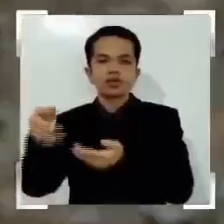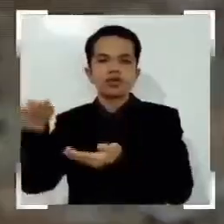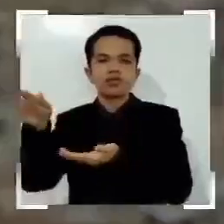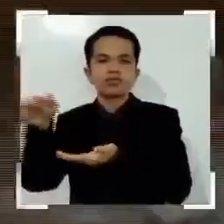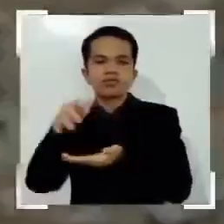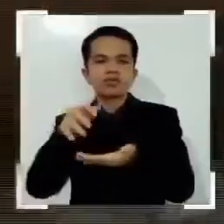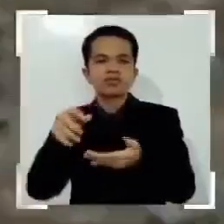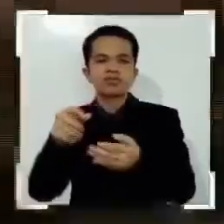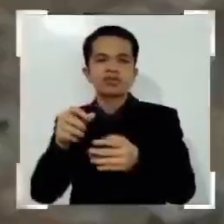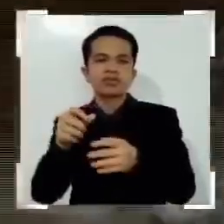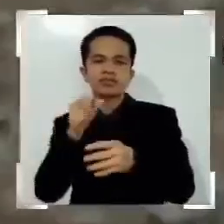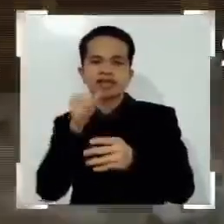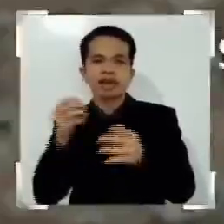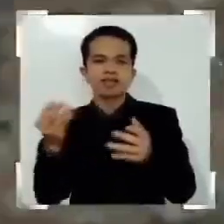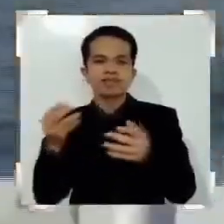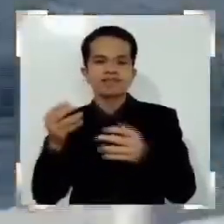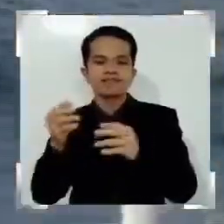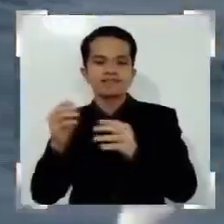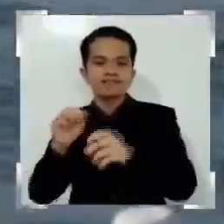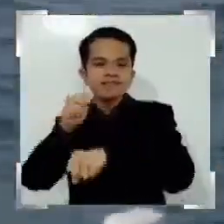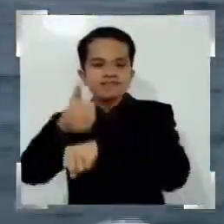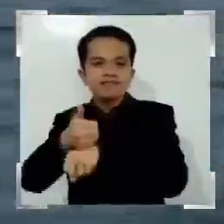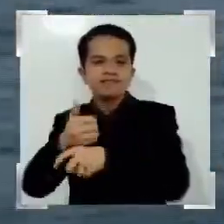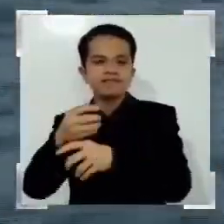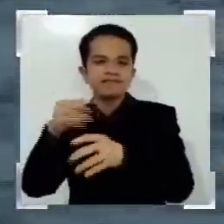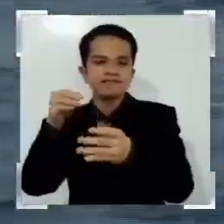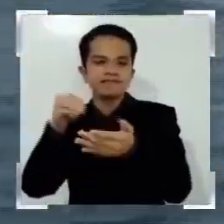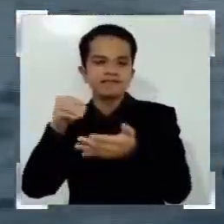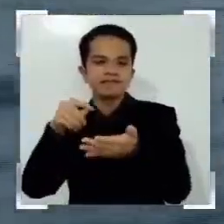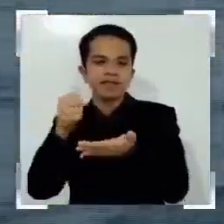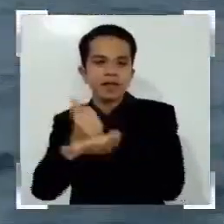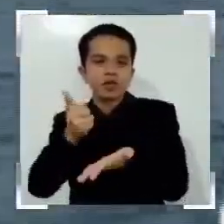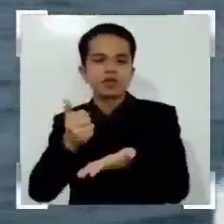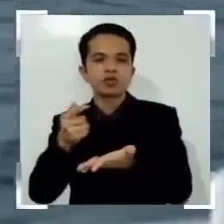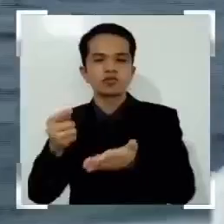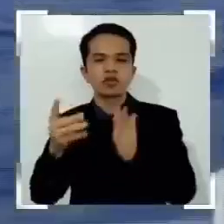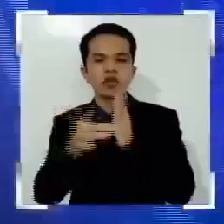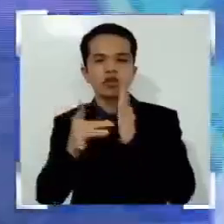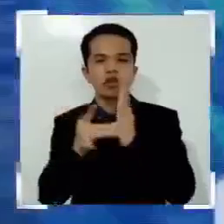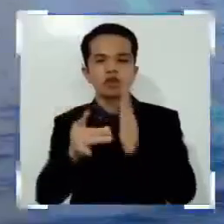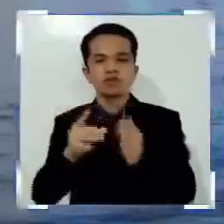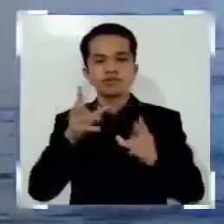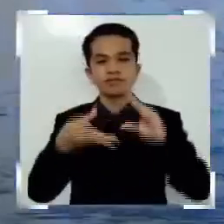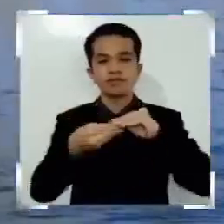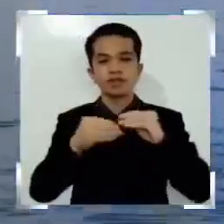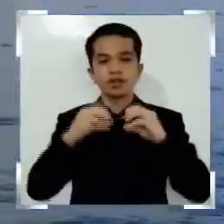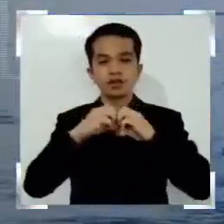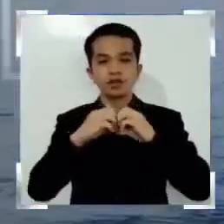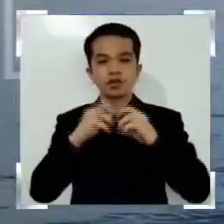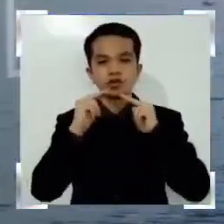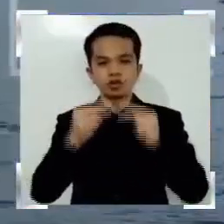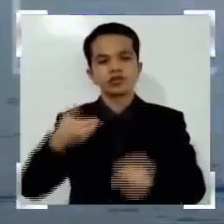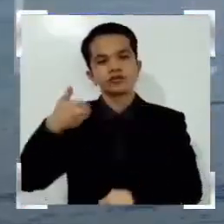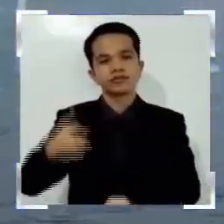ng petroleum products kada taon. Para sa GMA Integrated News, Maki Pulido ang inyong saksi.